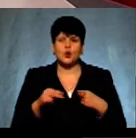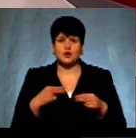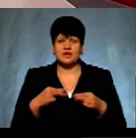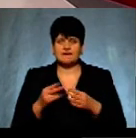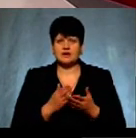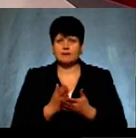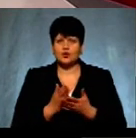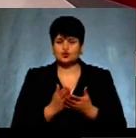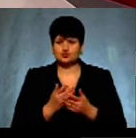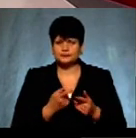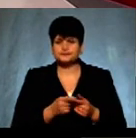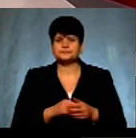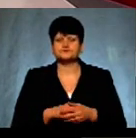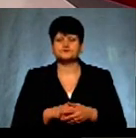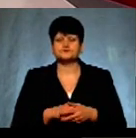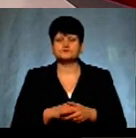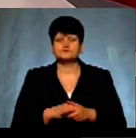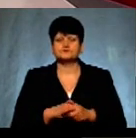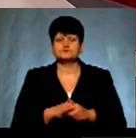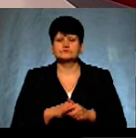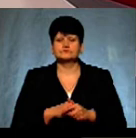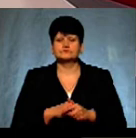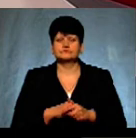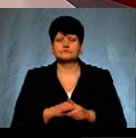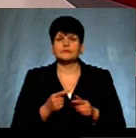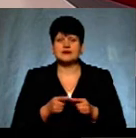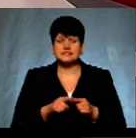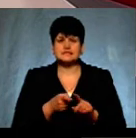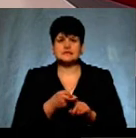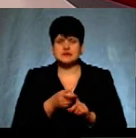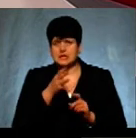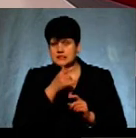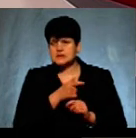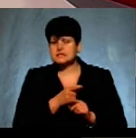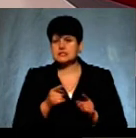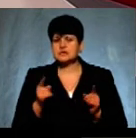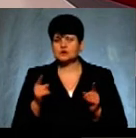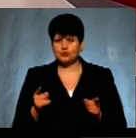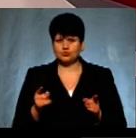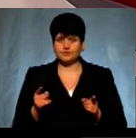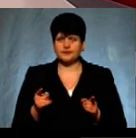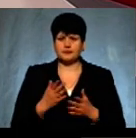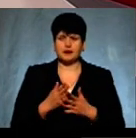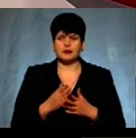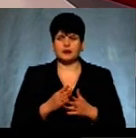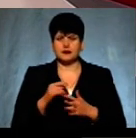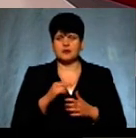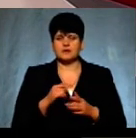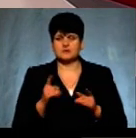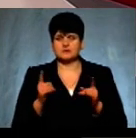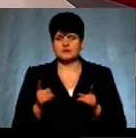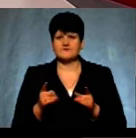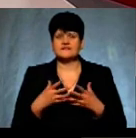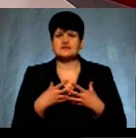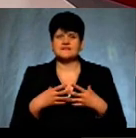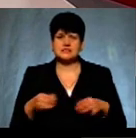є також, ну, в залежності і від сезонності, тому що наш ринок праці дуже сезонний має характер. Це є